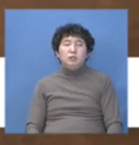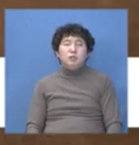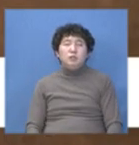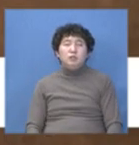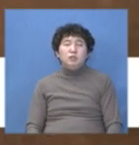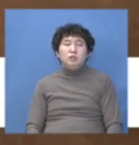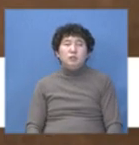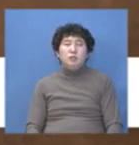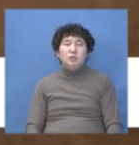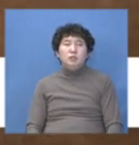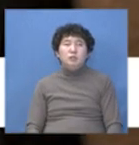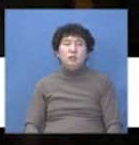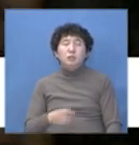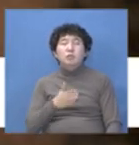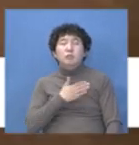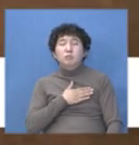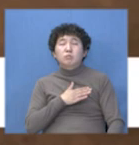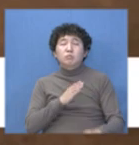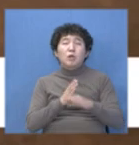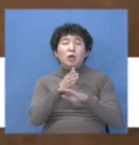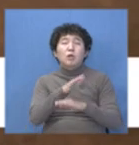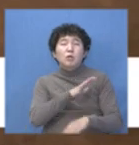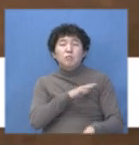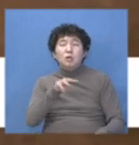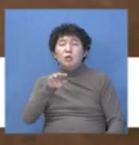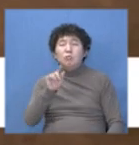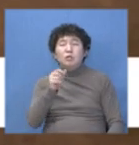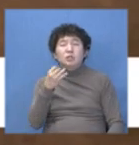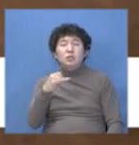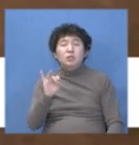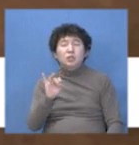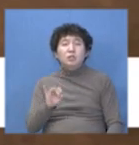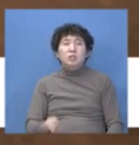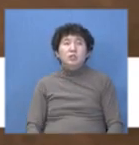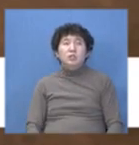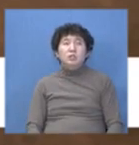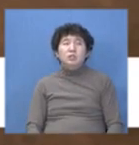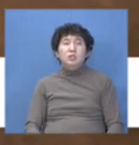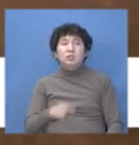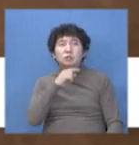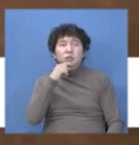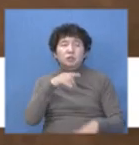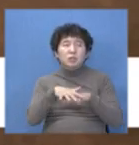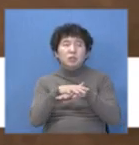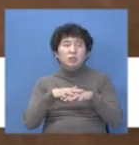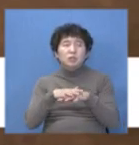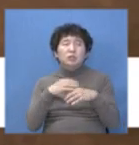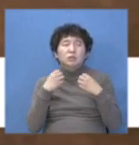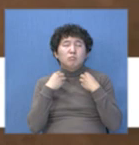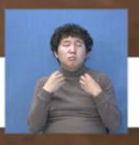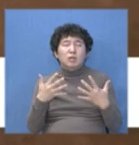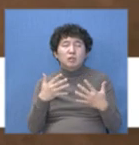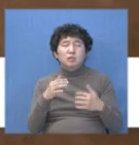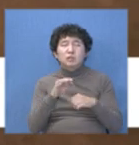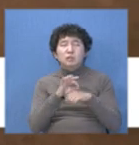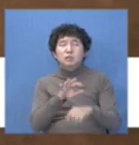Біз сол жағалаудағы мұражай кешеніне бардық. Онда Осенина деп аталатын дәстүрлі орыс халқы мерекесі өтті. Бұл егін жинау мерекесі,